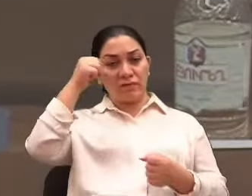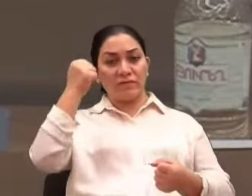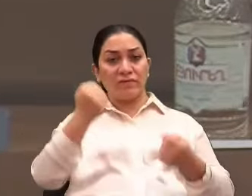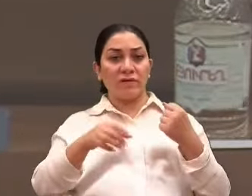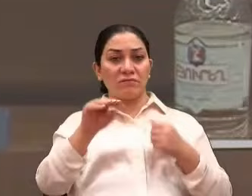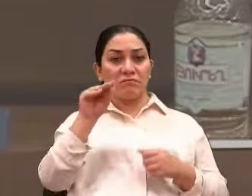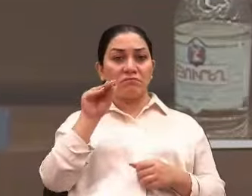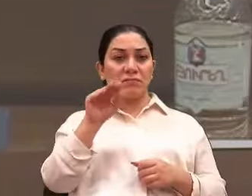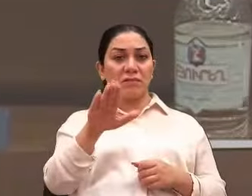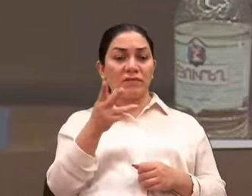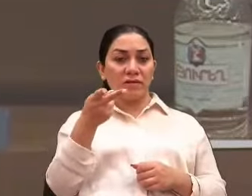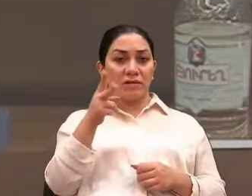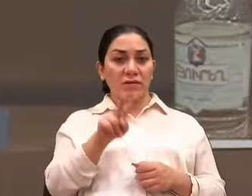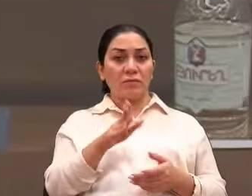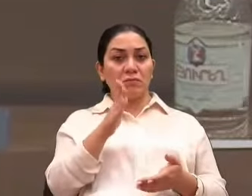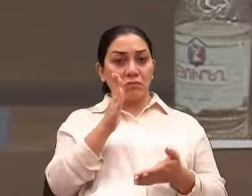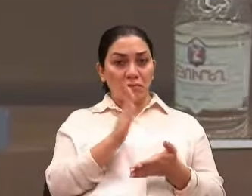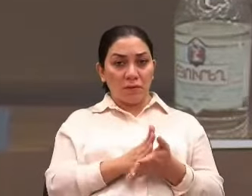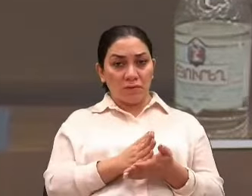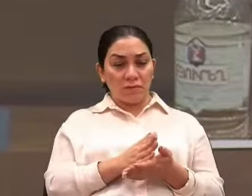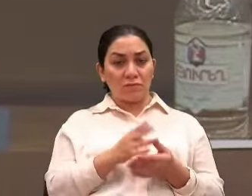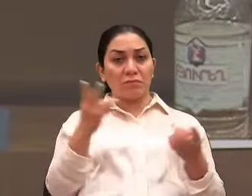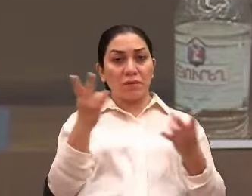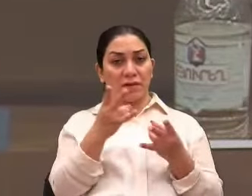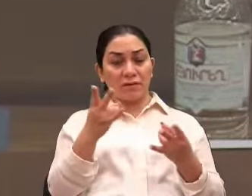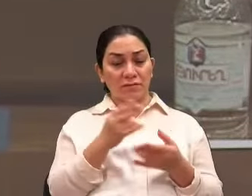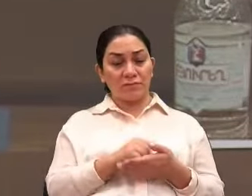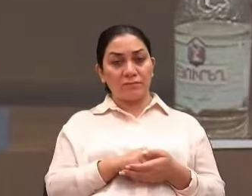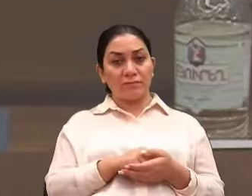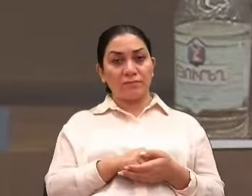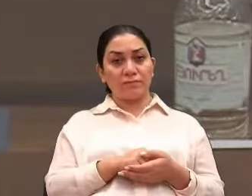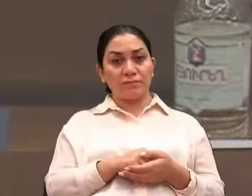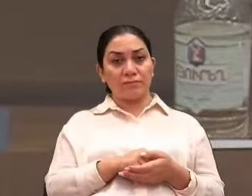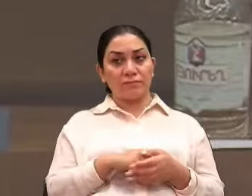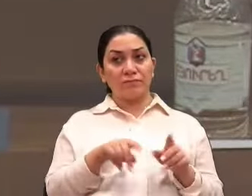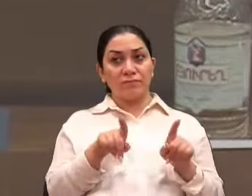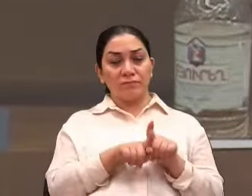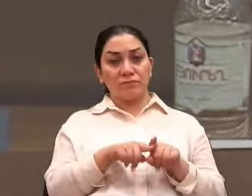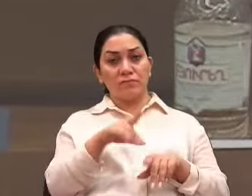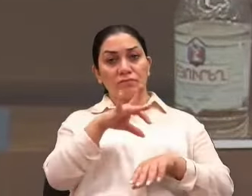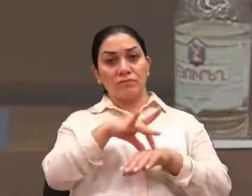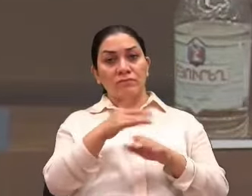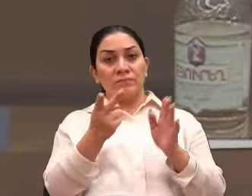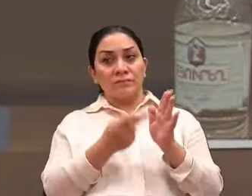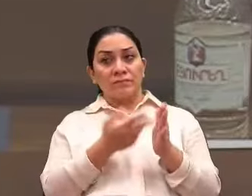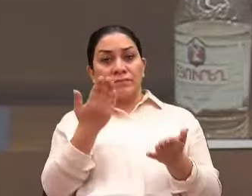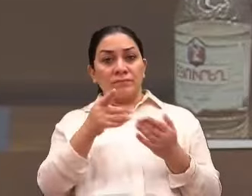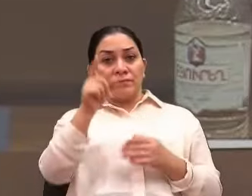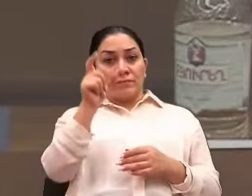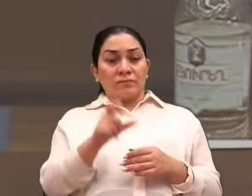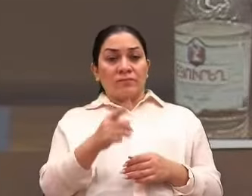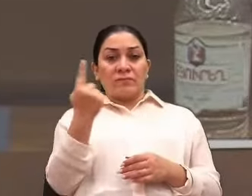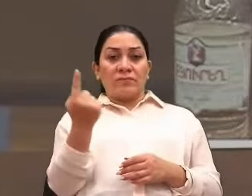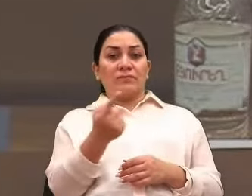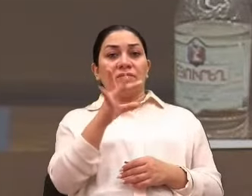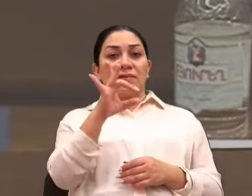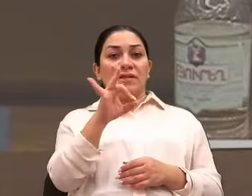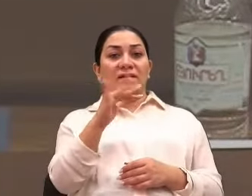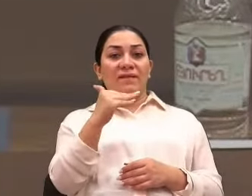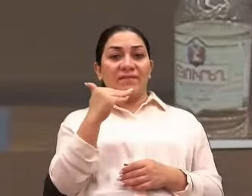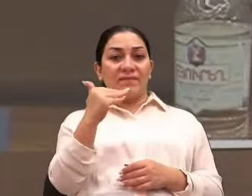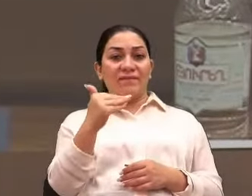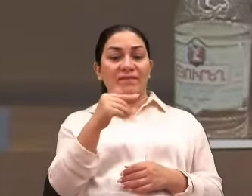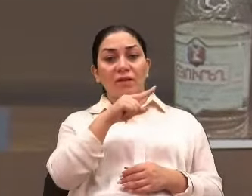վարորդական իրավունքի վկայական։ Այսինքն նույն փաստական հանգամանքներում, եթե մարդը ունի միայն Ռուսաստանի